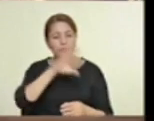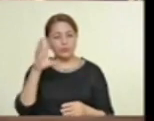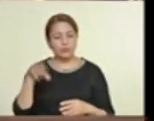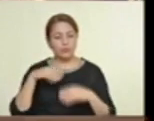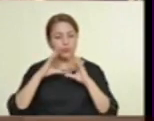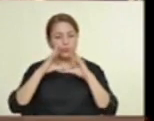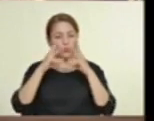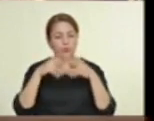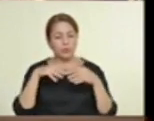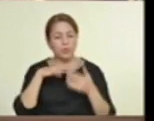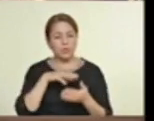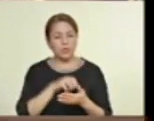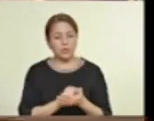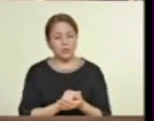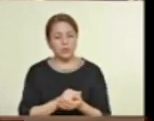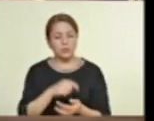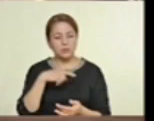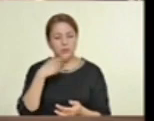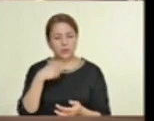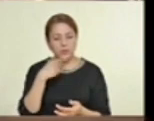degan